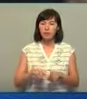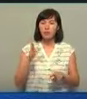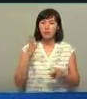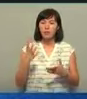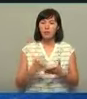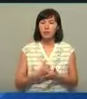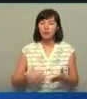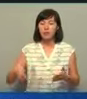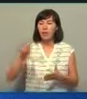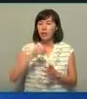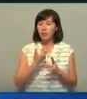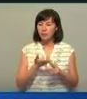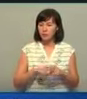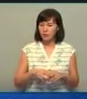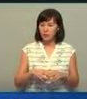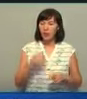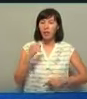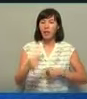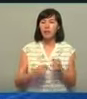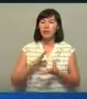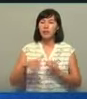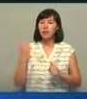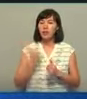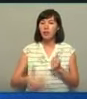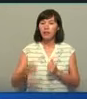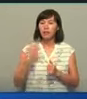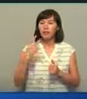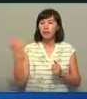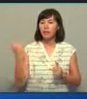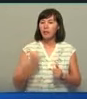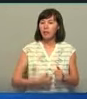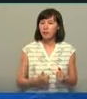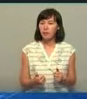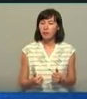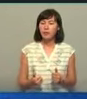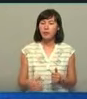табылады. Жалпы осы эстафета аясында әрбір аудан 2 апта көлемінде